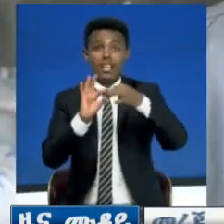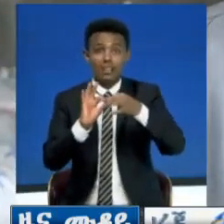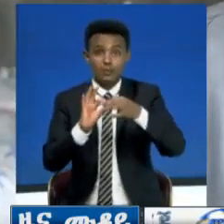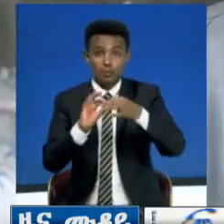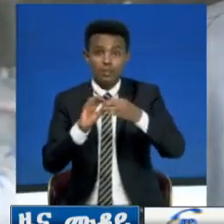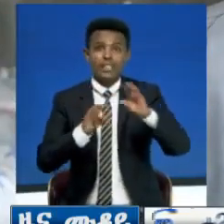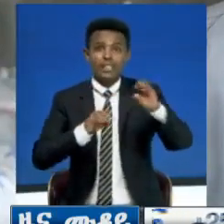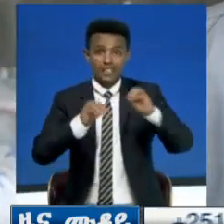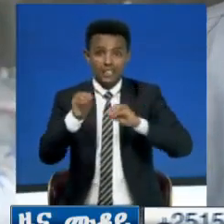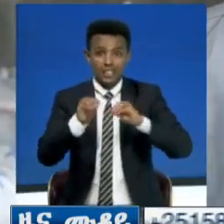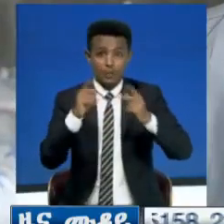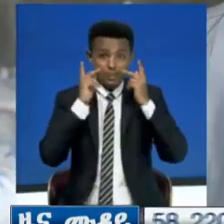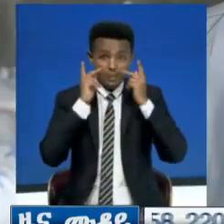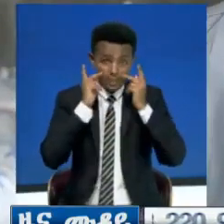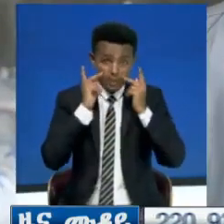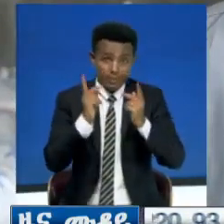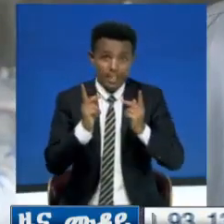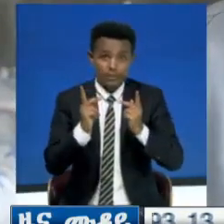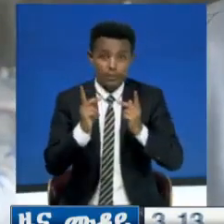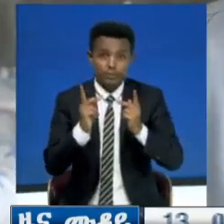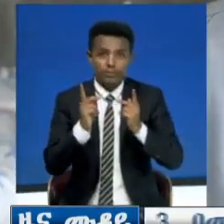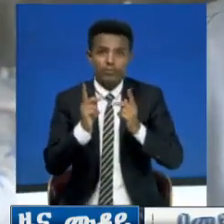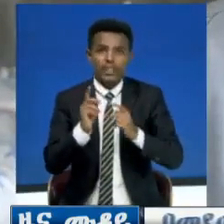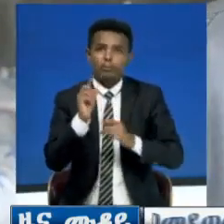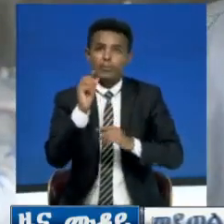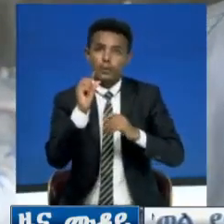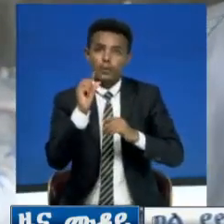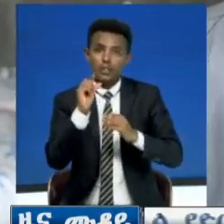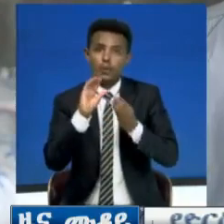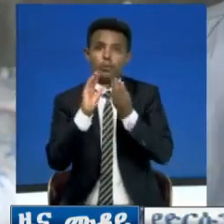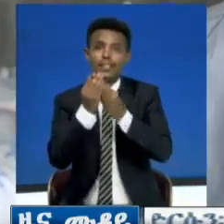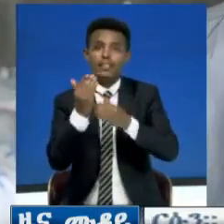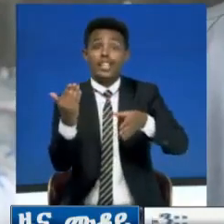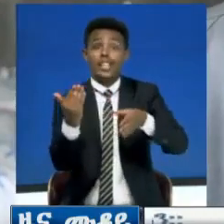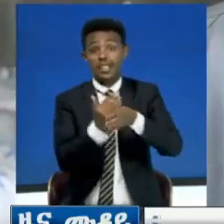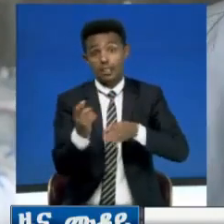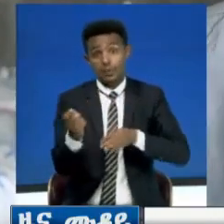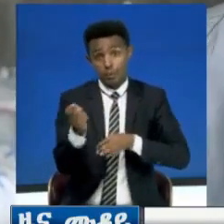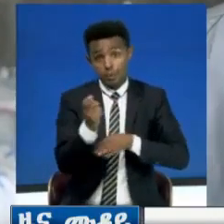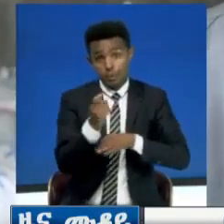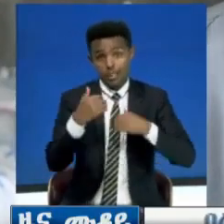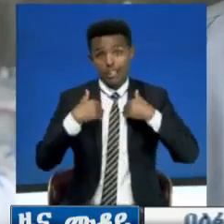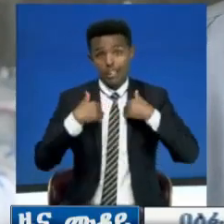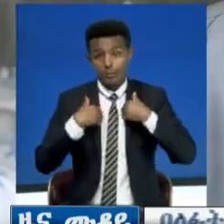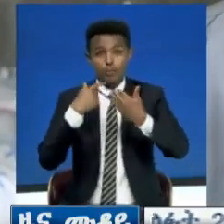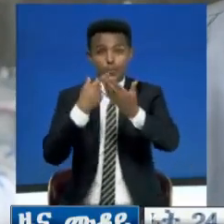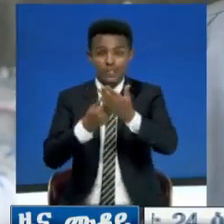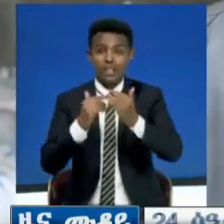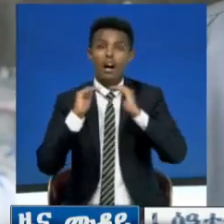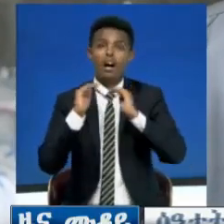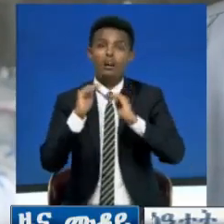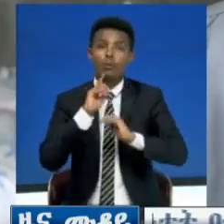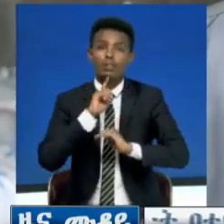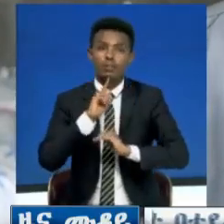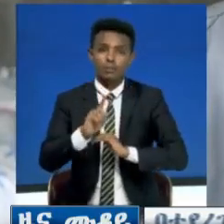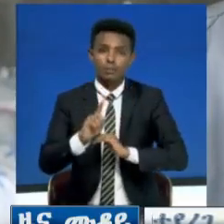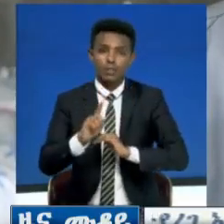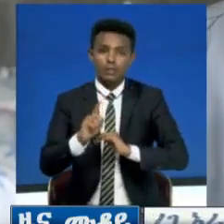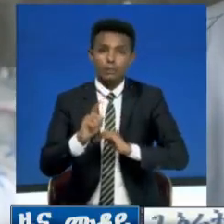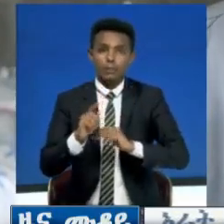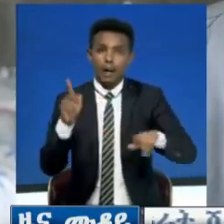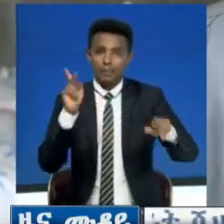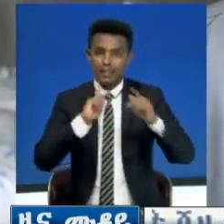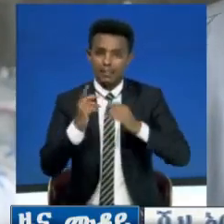እንቅስቃሴዎች እንደምናያቸው ያው በተወሰነ መልኩ እየተገደቡ ያለ ስለሆነ ከዚህ አኳያ ነው ማህበረሰቡን